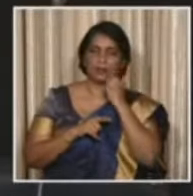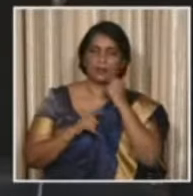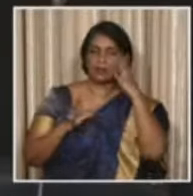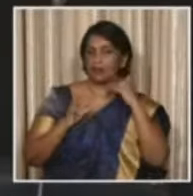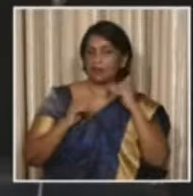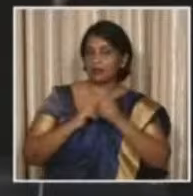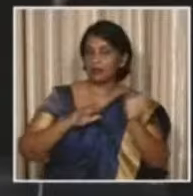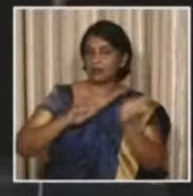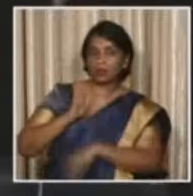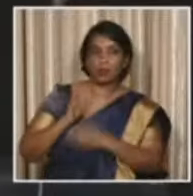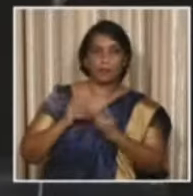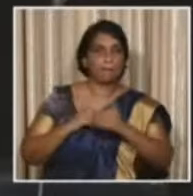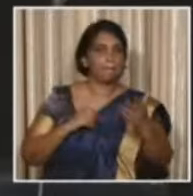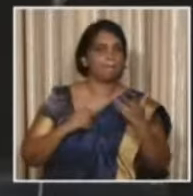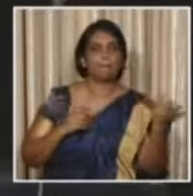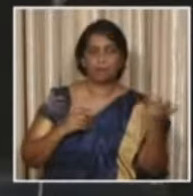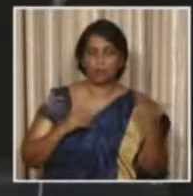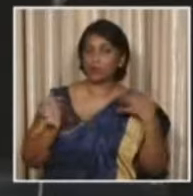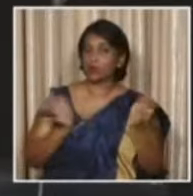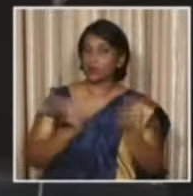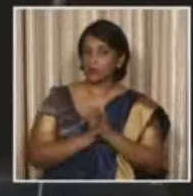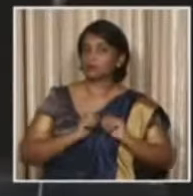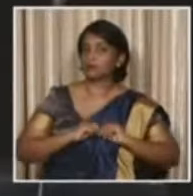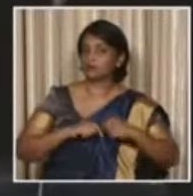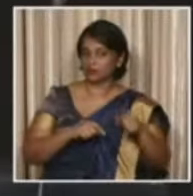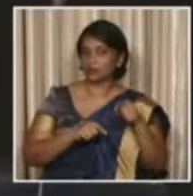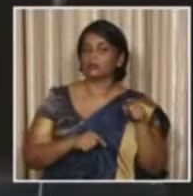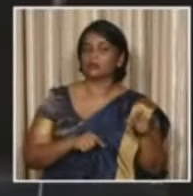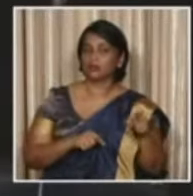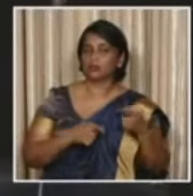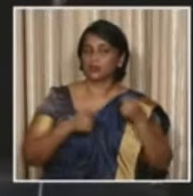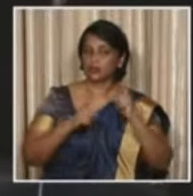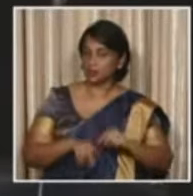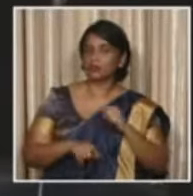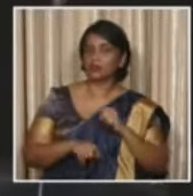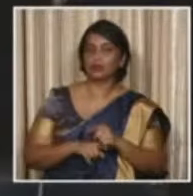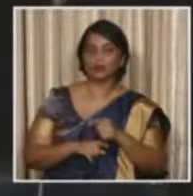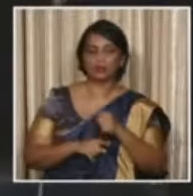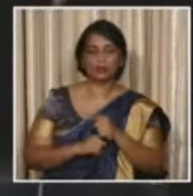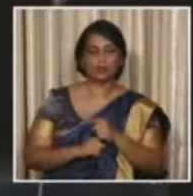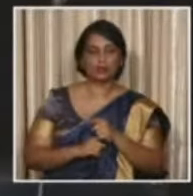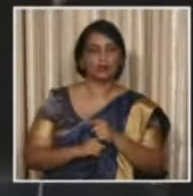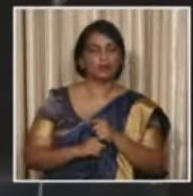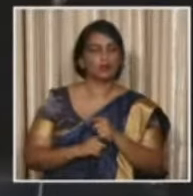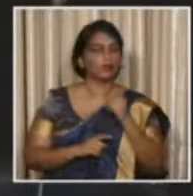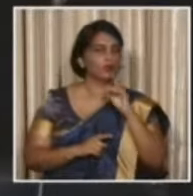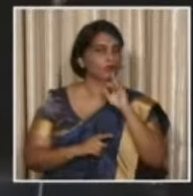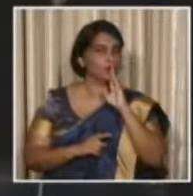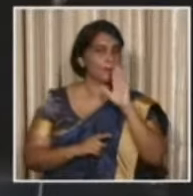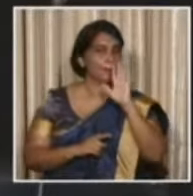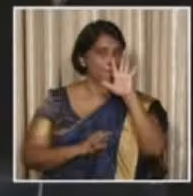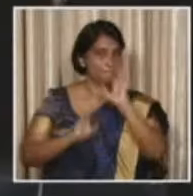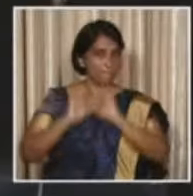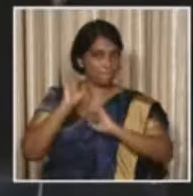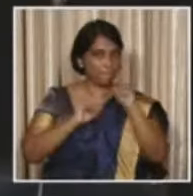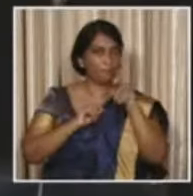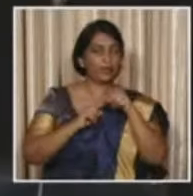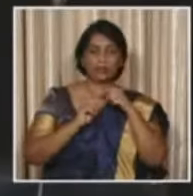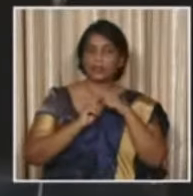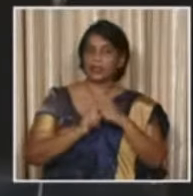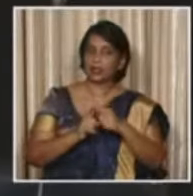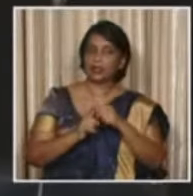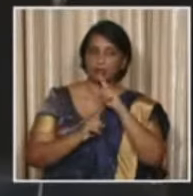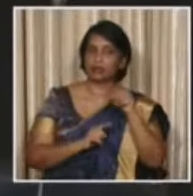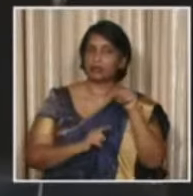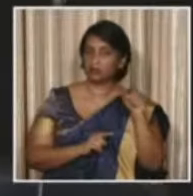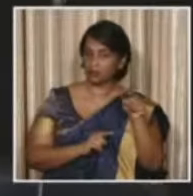අපිට යන්න බෑ. අපි ඒකත් එක්ක තමයි ගමන් කරන්න ඕනේ. ඊළඟට තමයි මේ 100ට අපි 5%ක කියන ඉලක්කයක් දැම්මත් දැන්